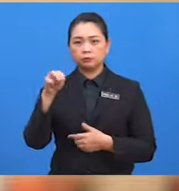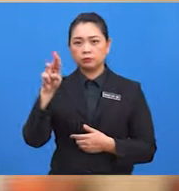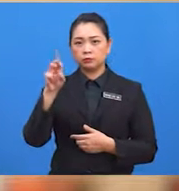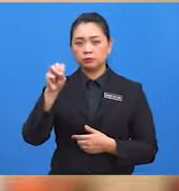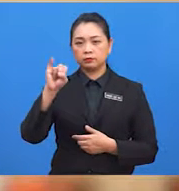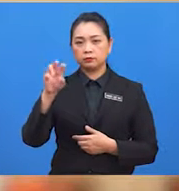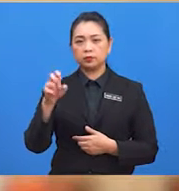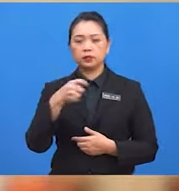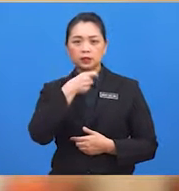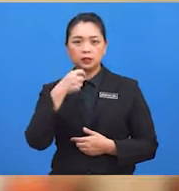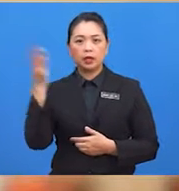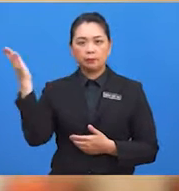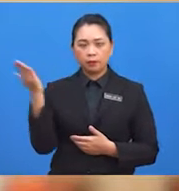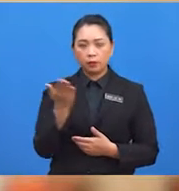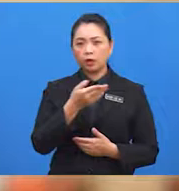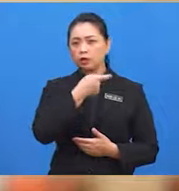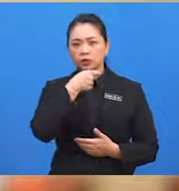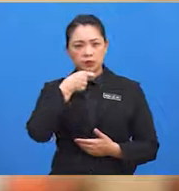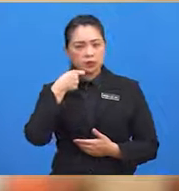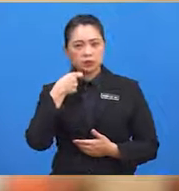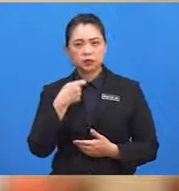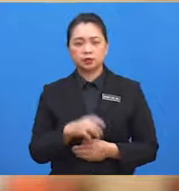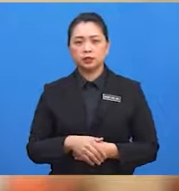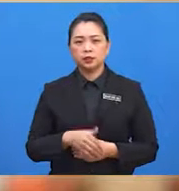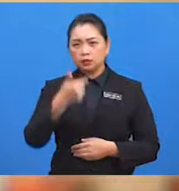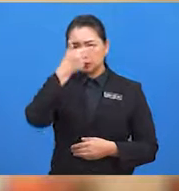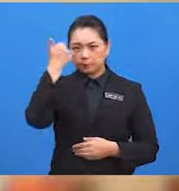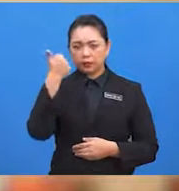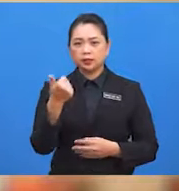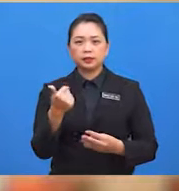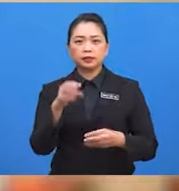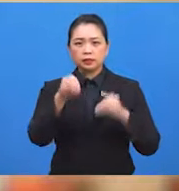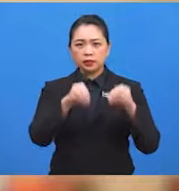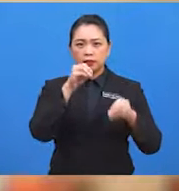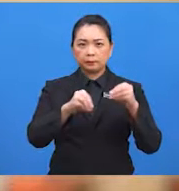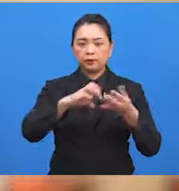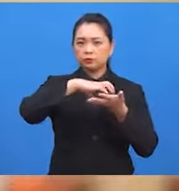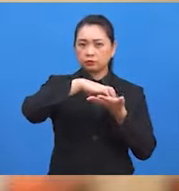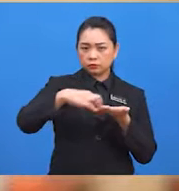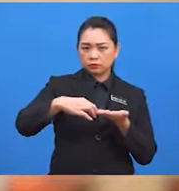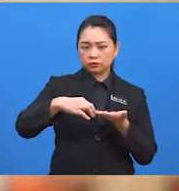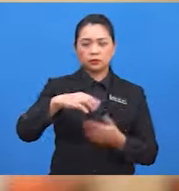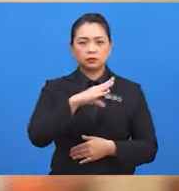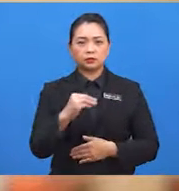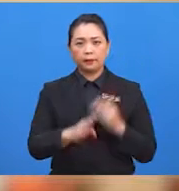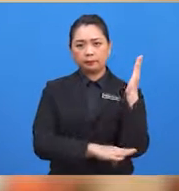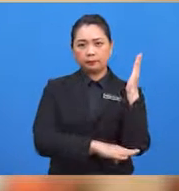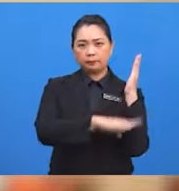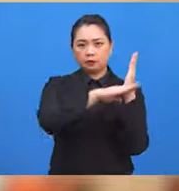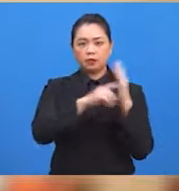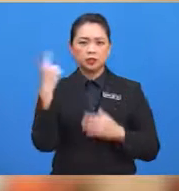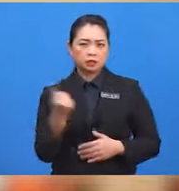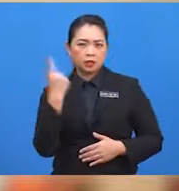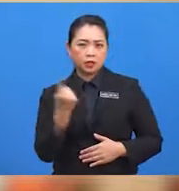yang membawa kemarau. Kedua-dua musim menyebabkan tanaman musnah dan banjir sering berlaku di luar